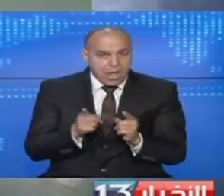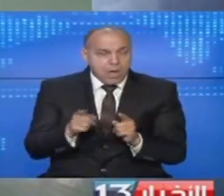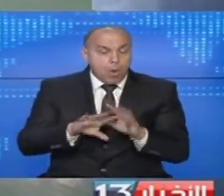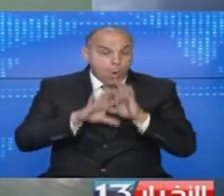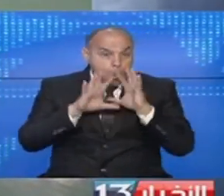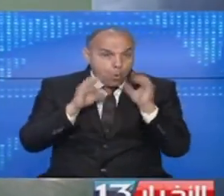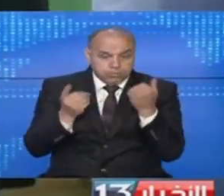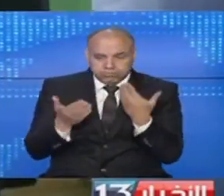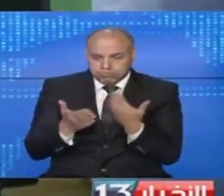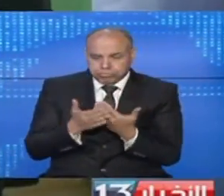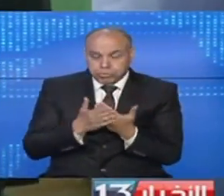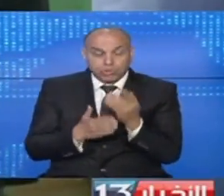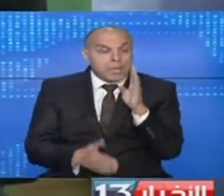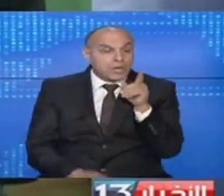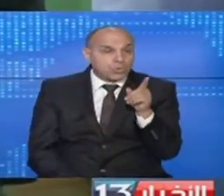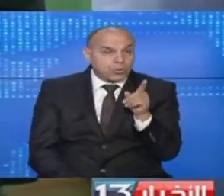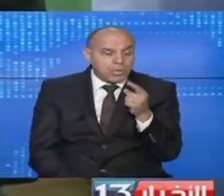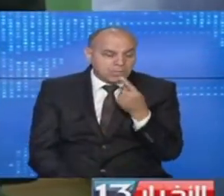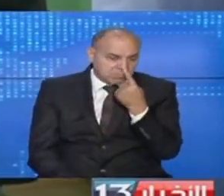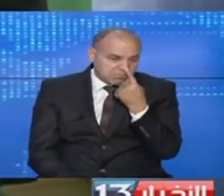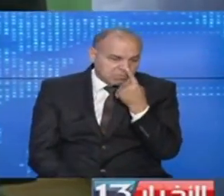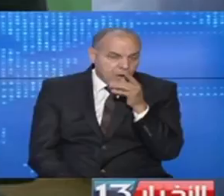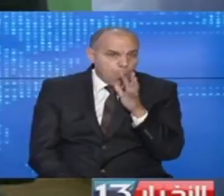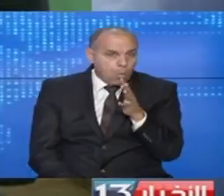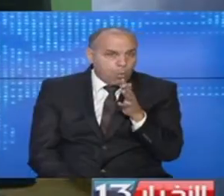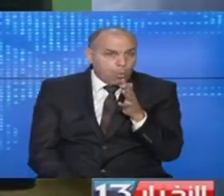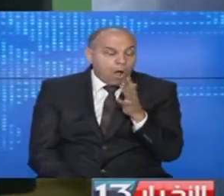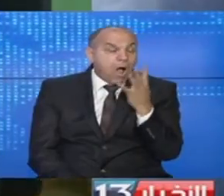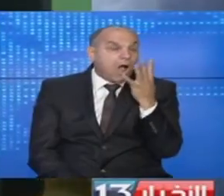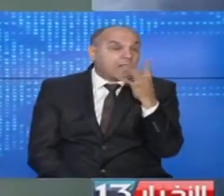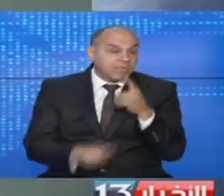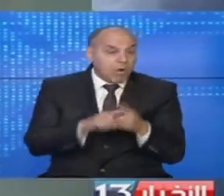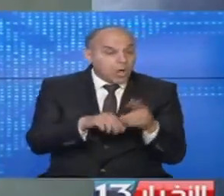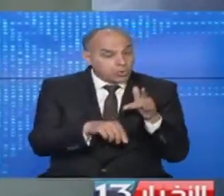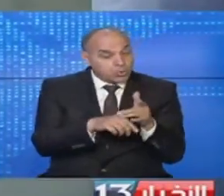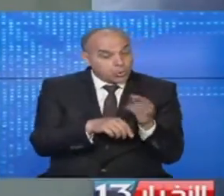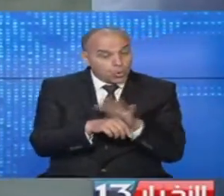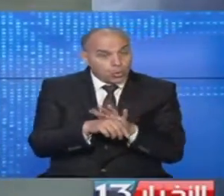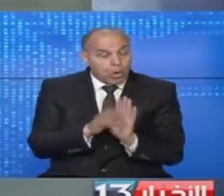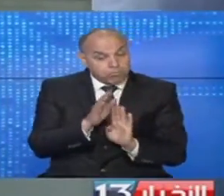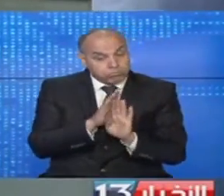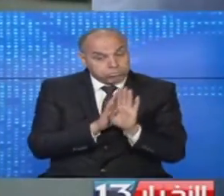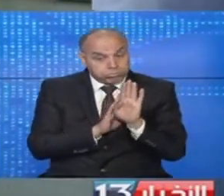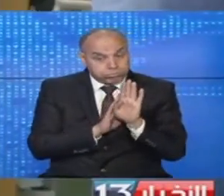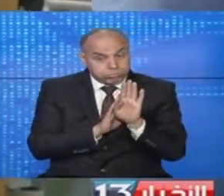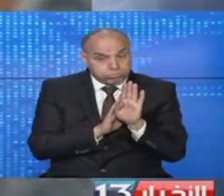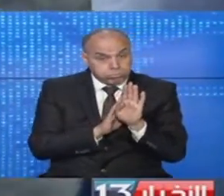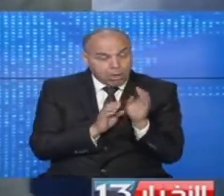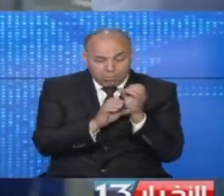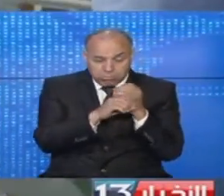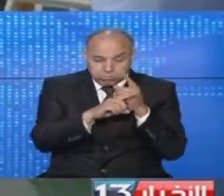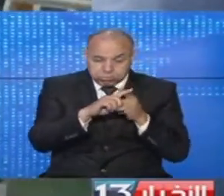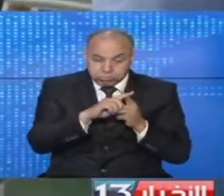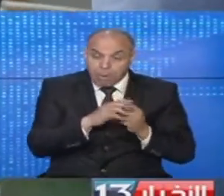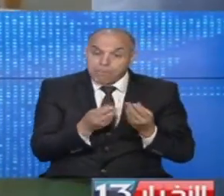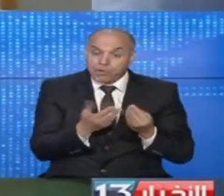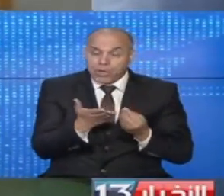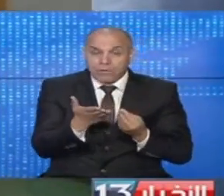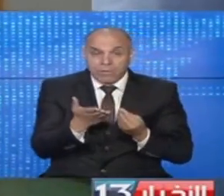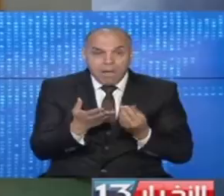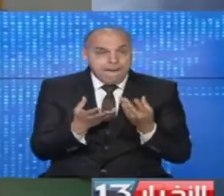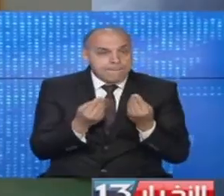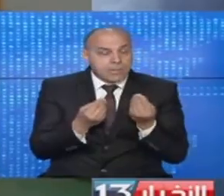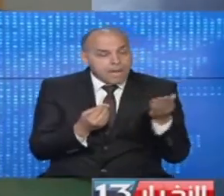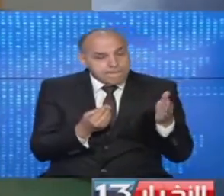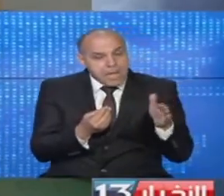جميع المؤشرات بالجهة تنبئ بحصول موجة رابعة ذات ارتفاع نسبة التحاليل الإيجابية